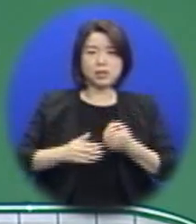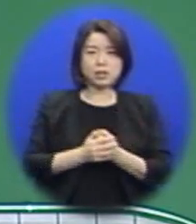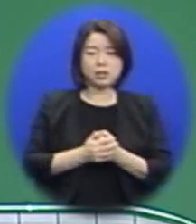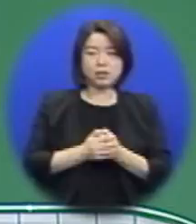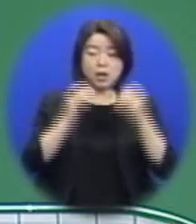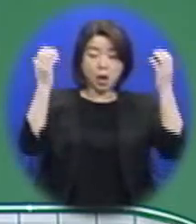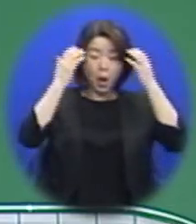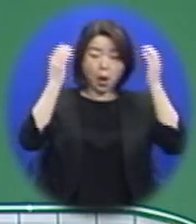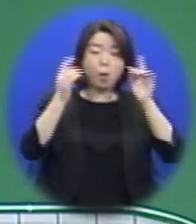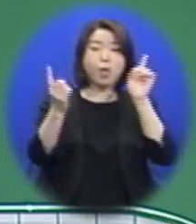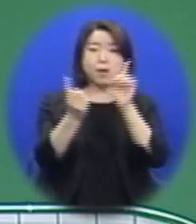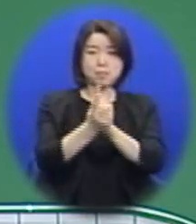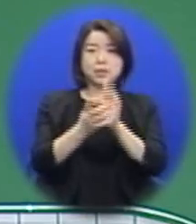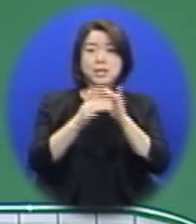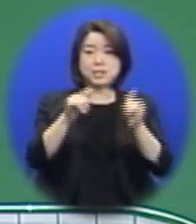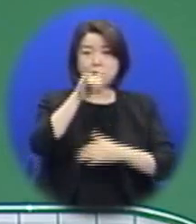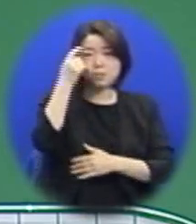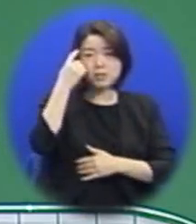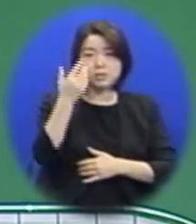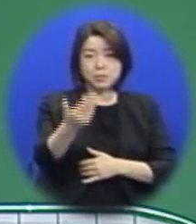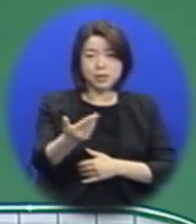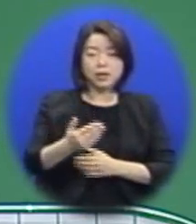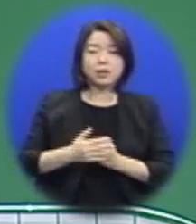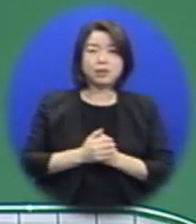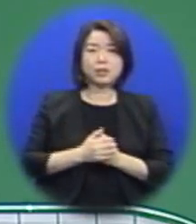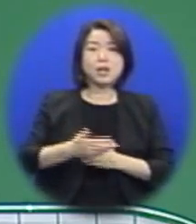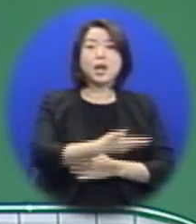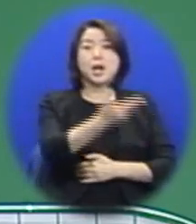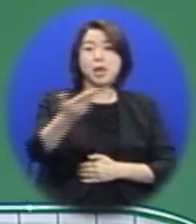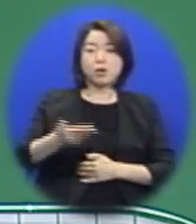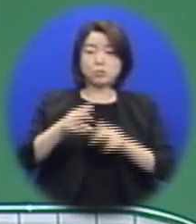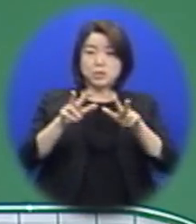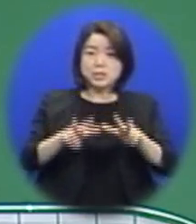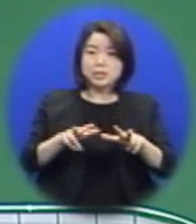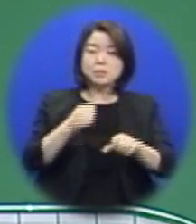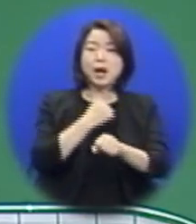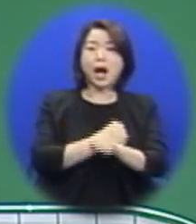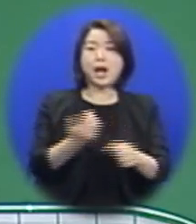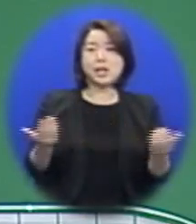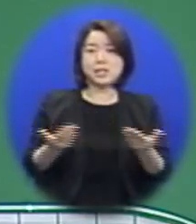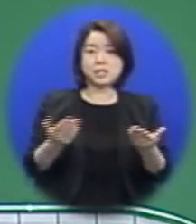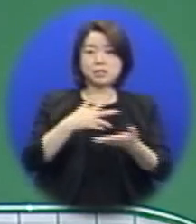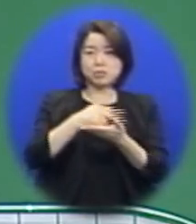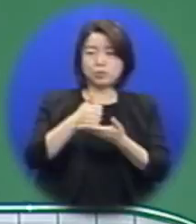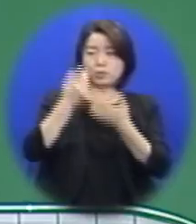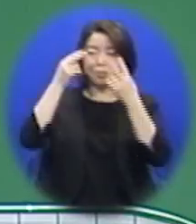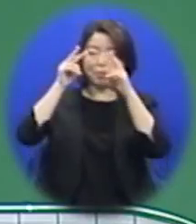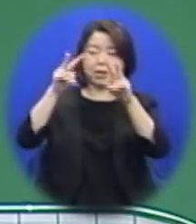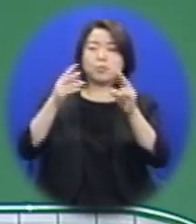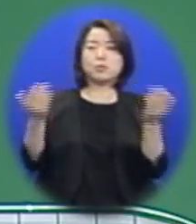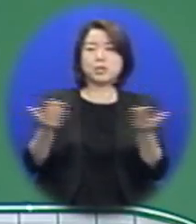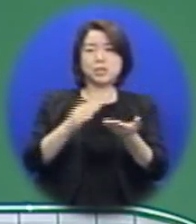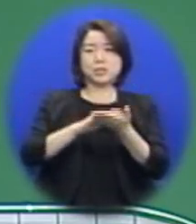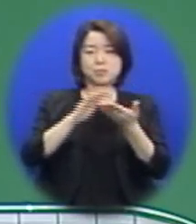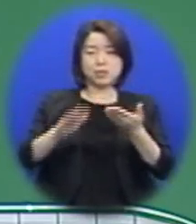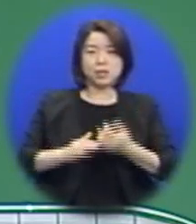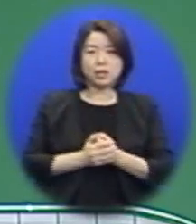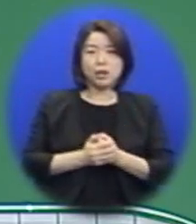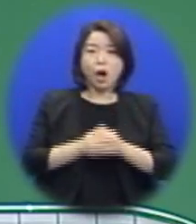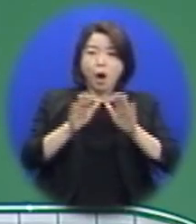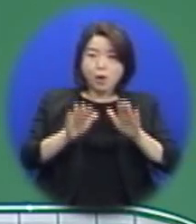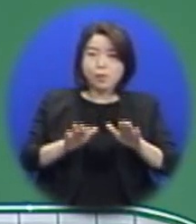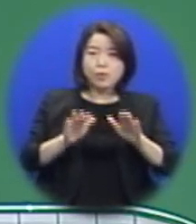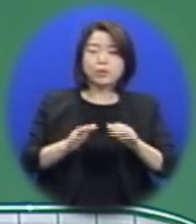고난을 당하고 계신 분 계십니까? 여러분이 지금 해야 될 일은 주님을 바라보는 것입니다.